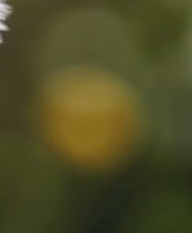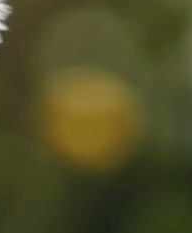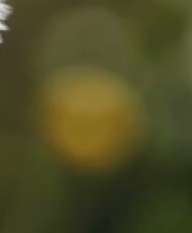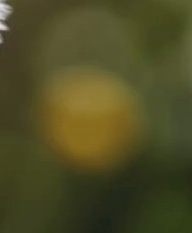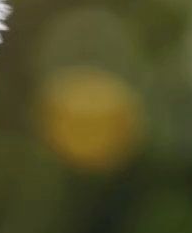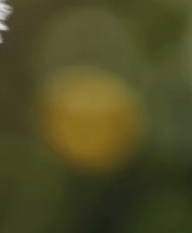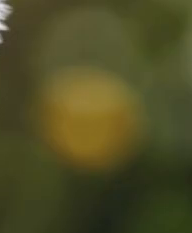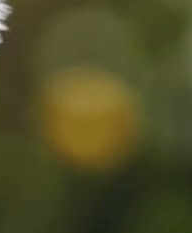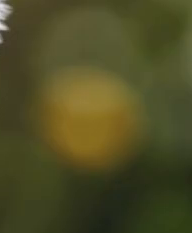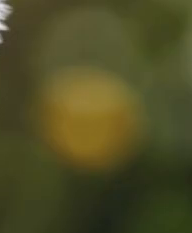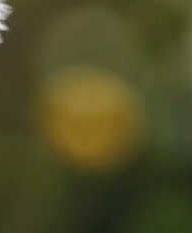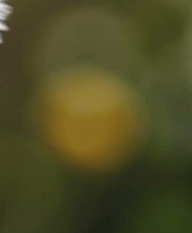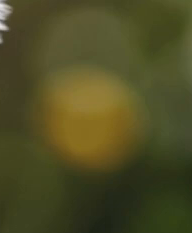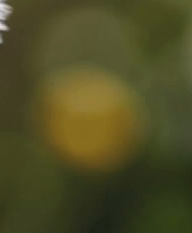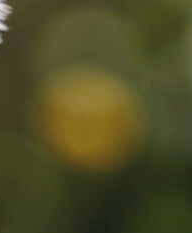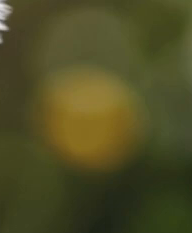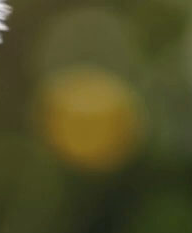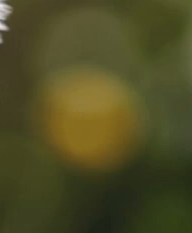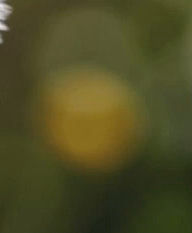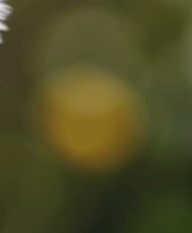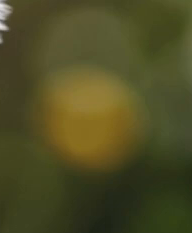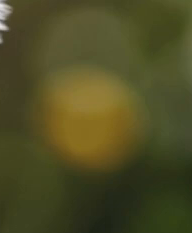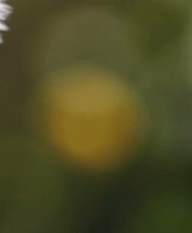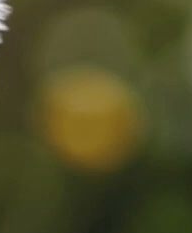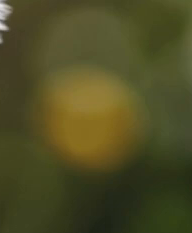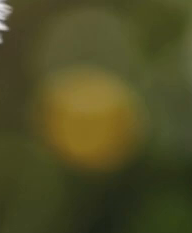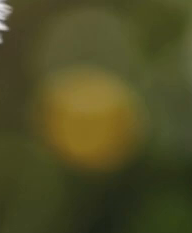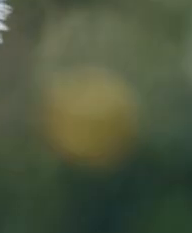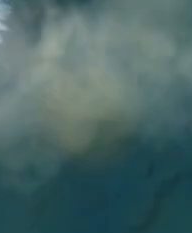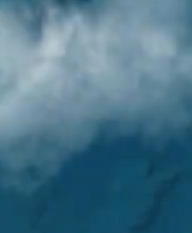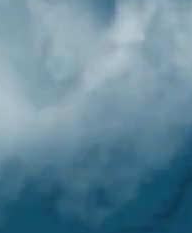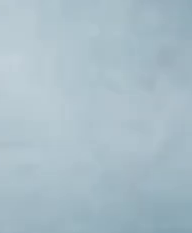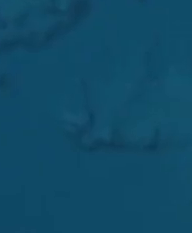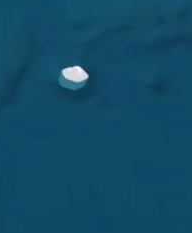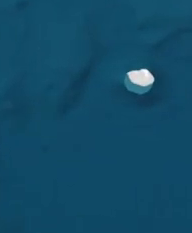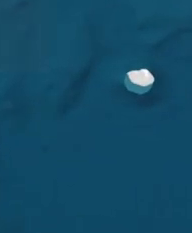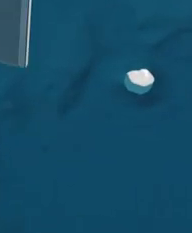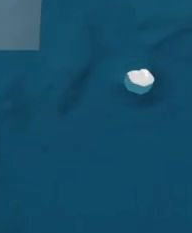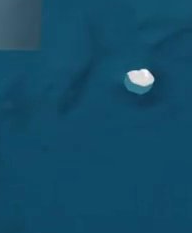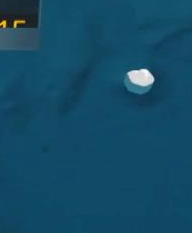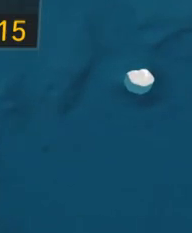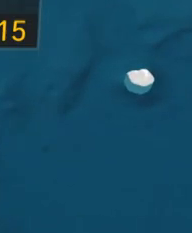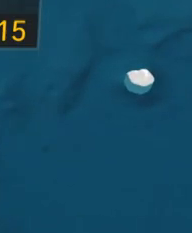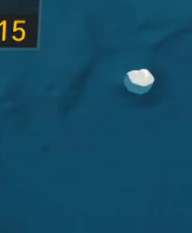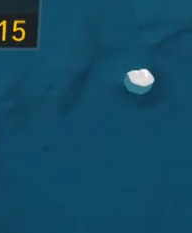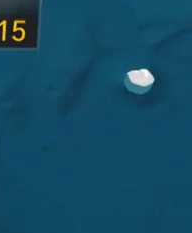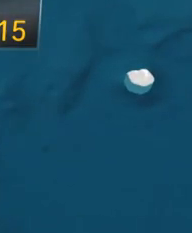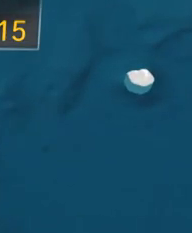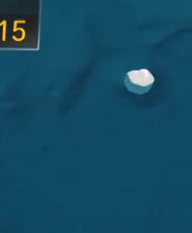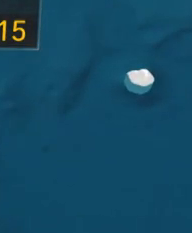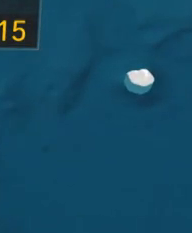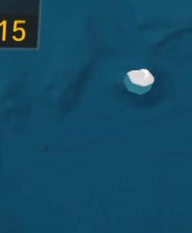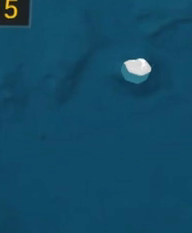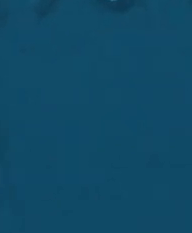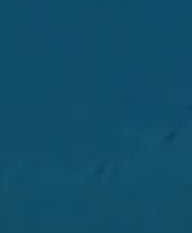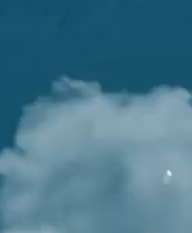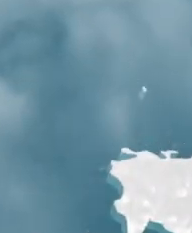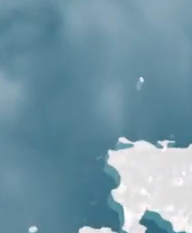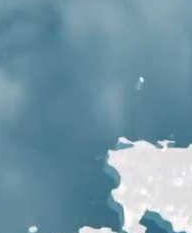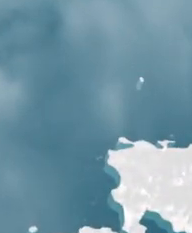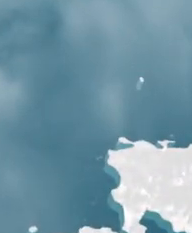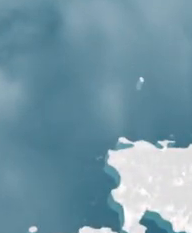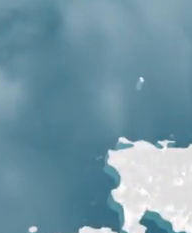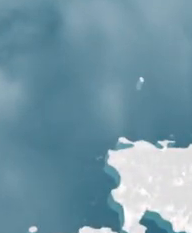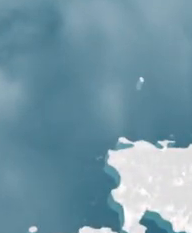내일은 전국이 대체로 흐르다가 차차 말 가지겠습니다 아침 최저기온은 10도에서 16도 약효 복이 오는